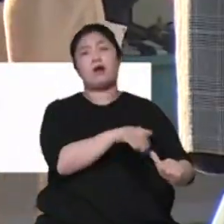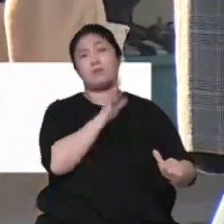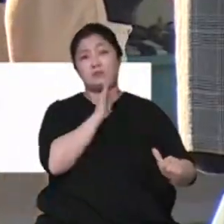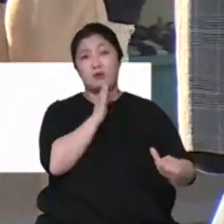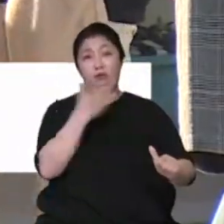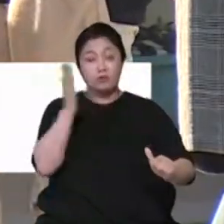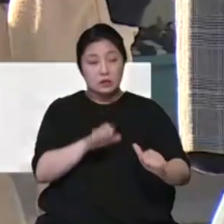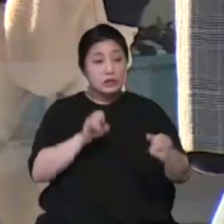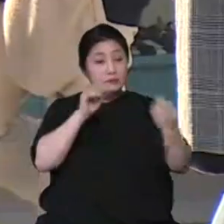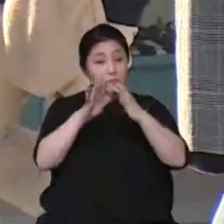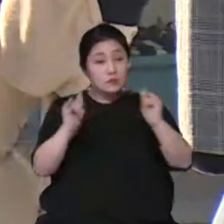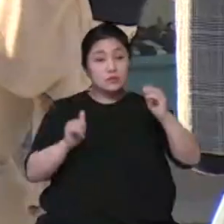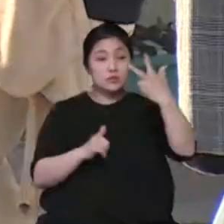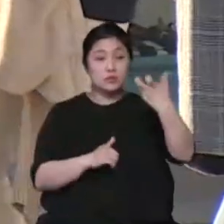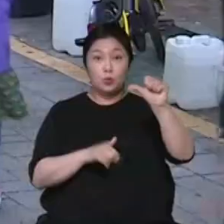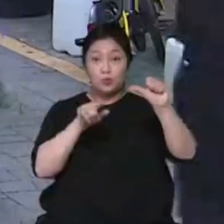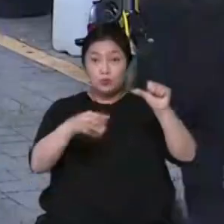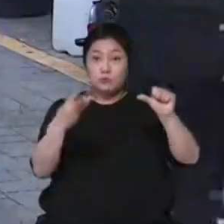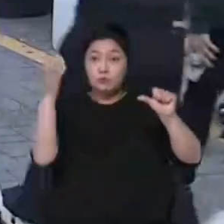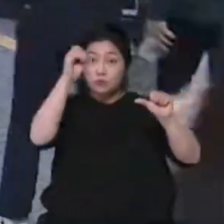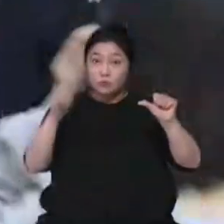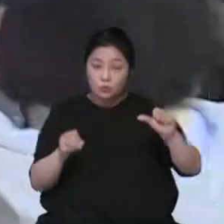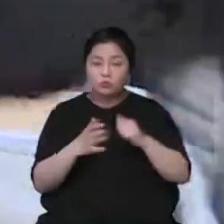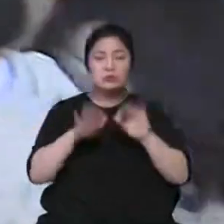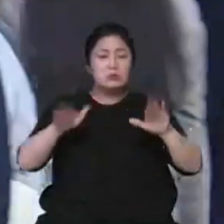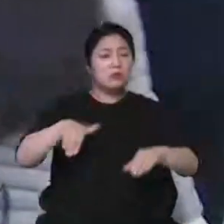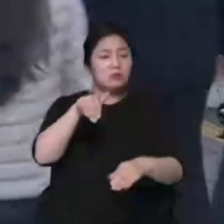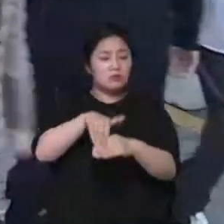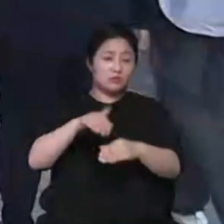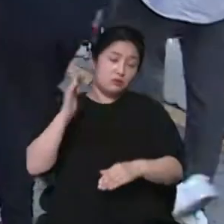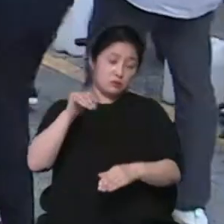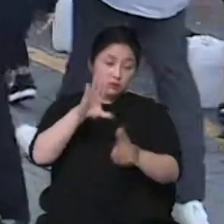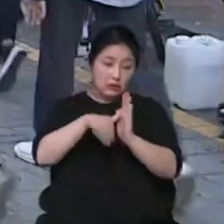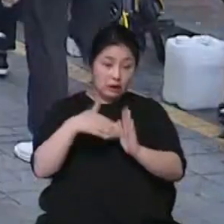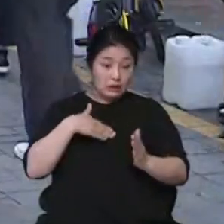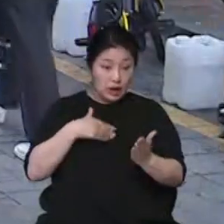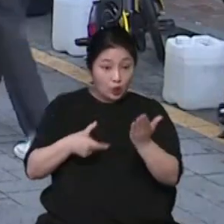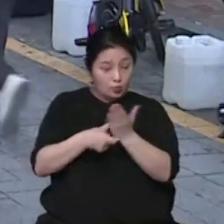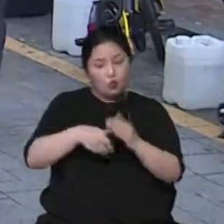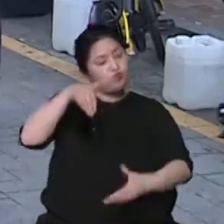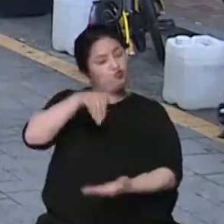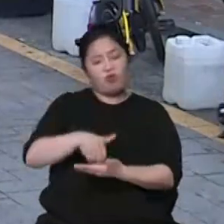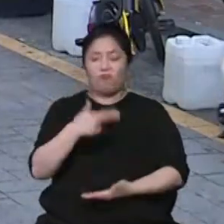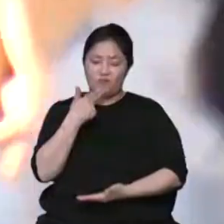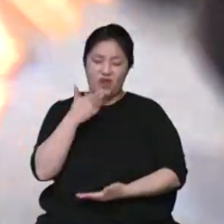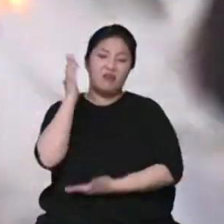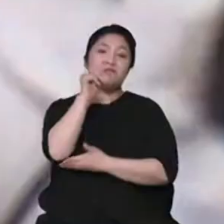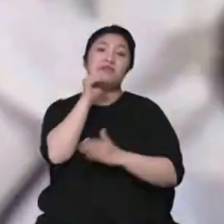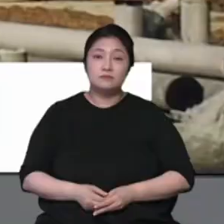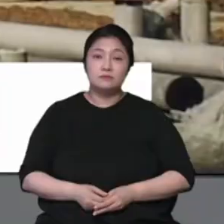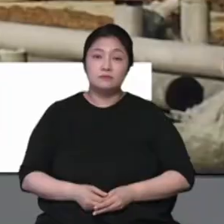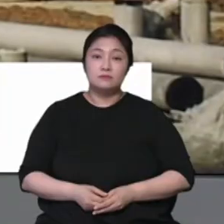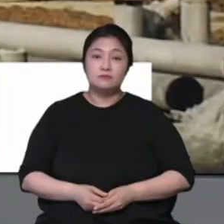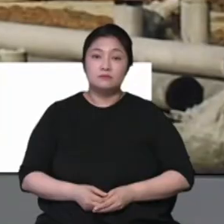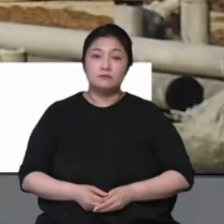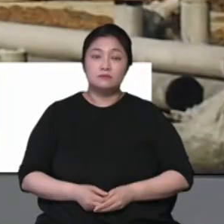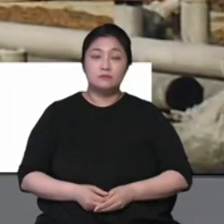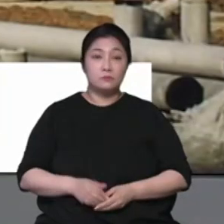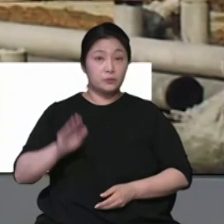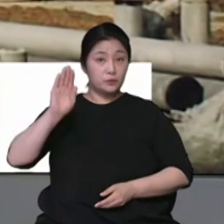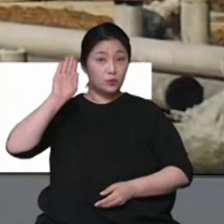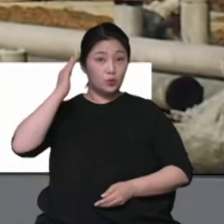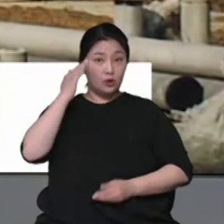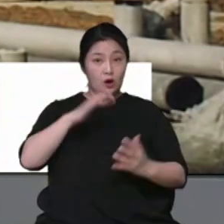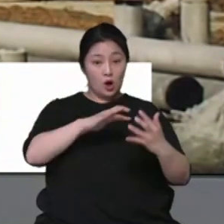불구하고 응답자의 75.3%는 이번 대선에서 나의 투표를 후회하지 않는다고 응답했습니다.